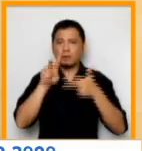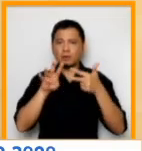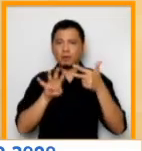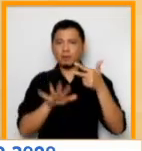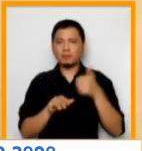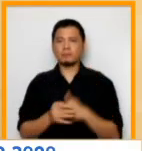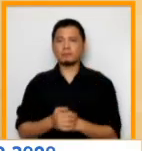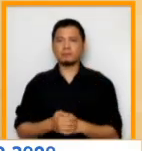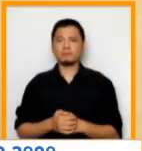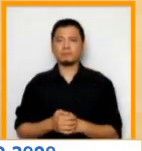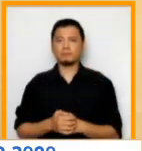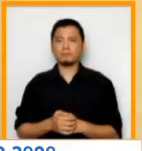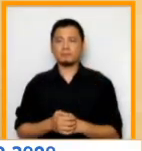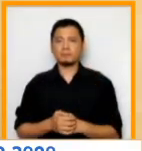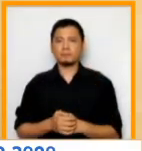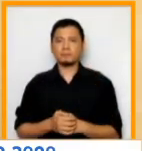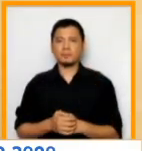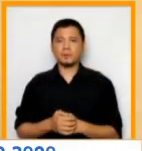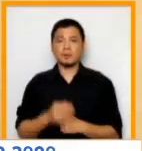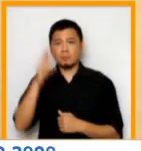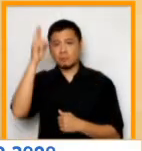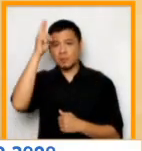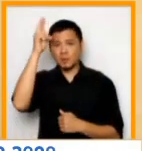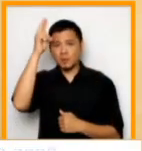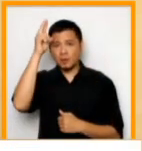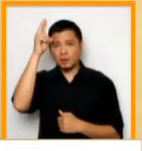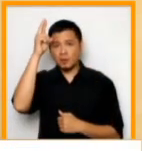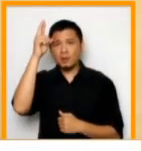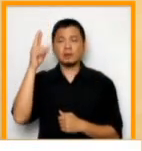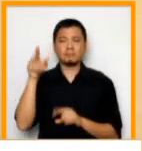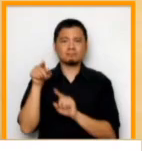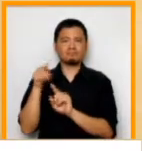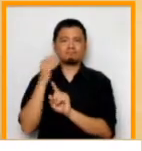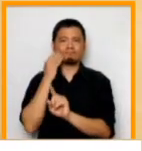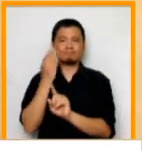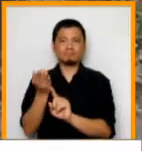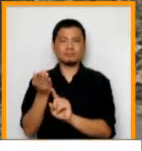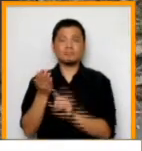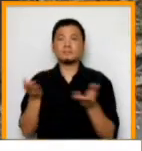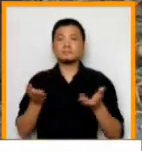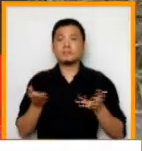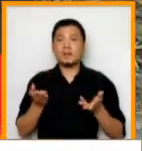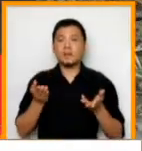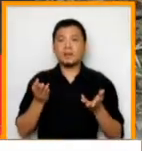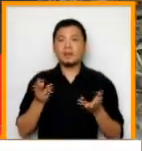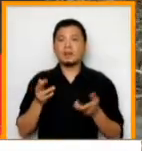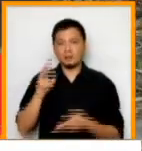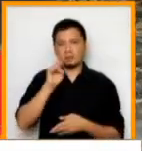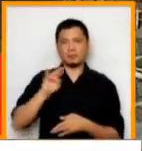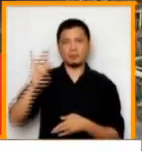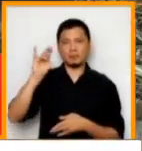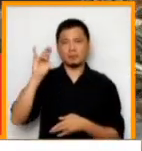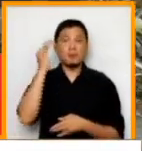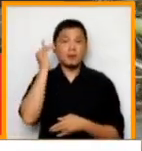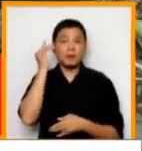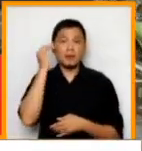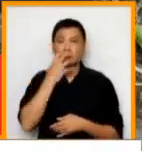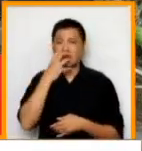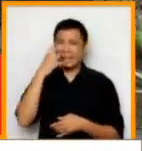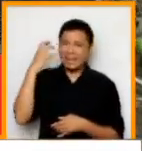Nangamatay na ang ilang manok sa Ventar, Ilocos Norte dahil po sa matinding init. Ayon sa may-ari ng manukan, bigla na lamang